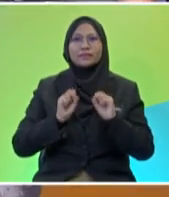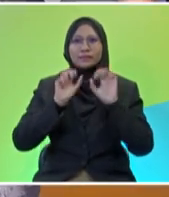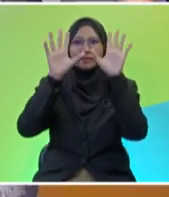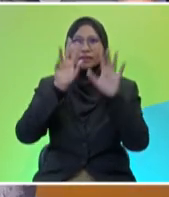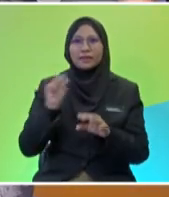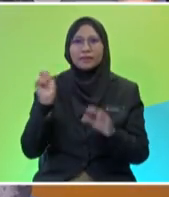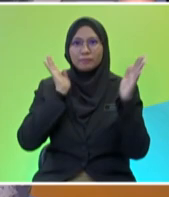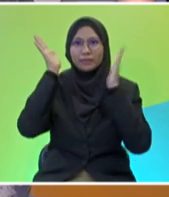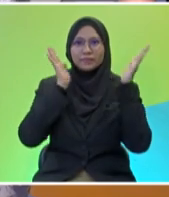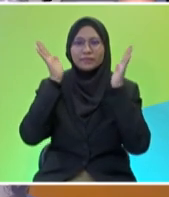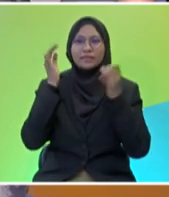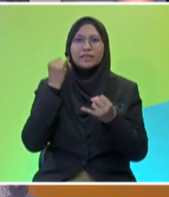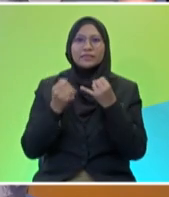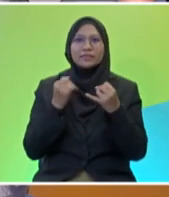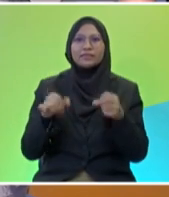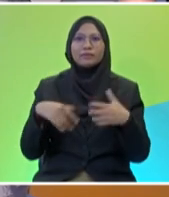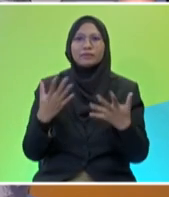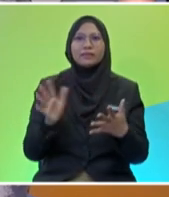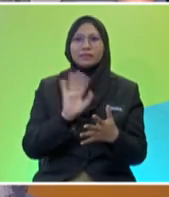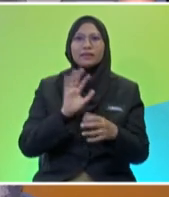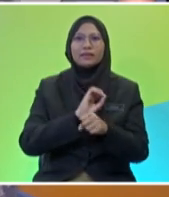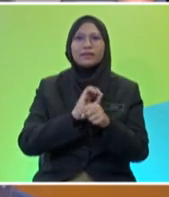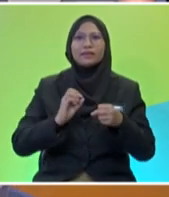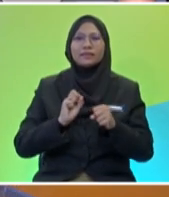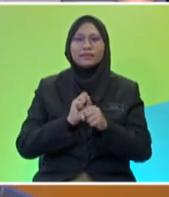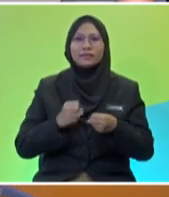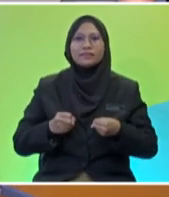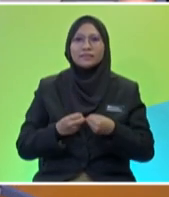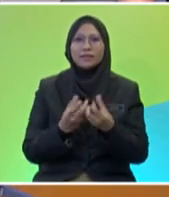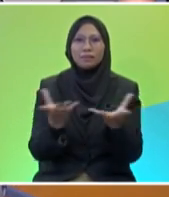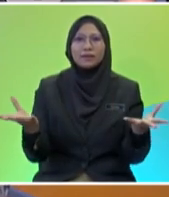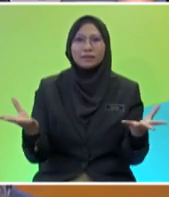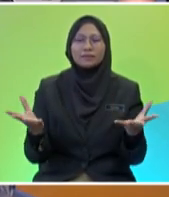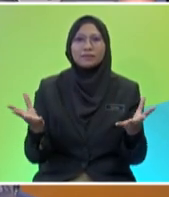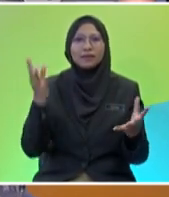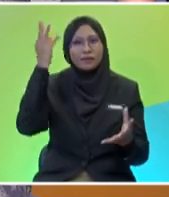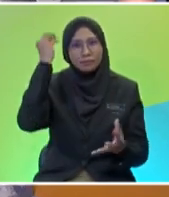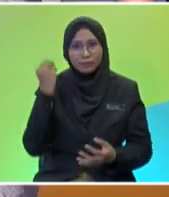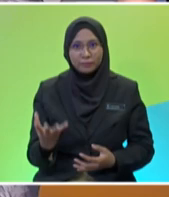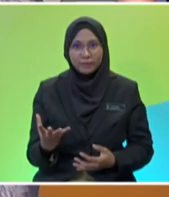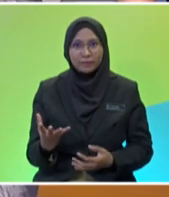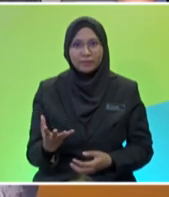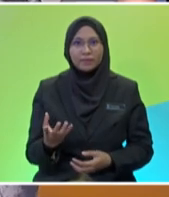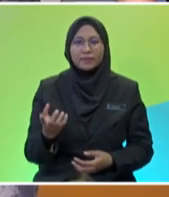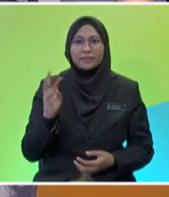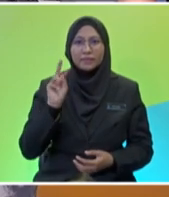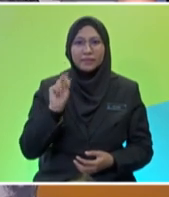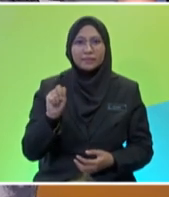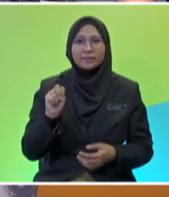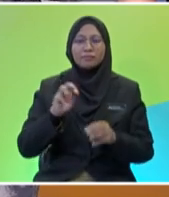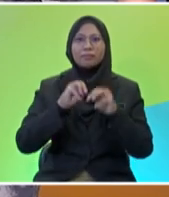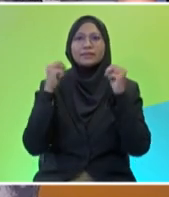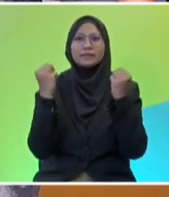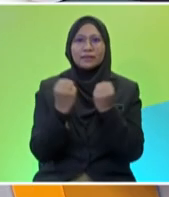mereka tidak menyimpan luaskan informasi dan masyarakat tidak dapat melumat tersebut Jadi mereka tidak tahu apa dasar Kerajaan